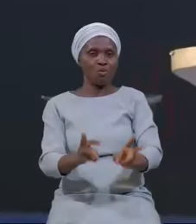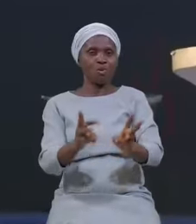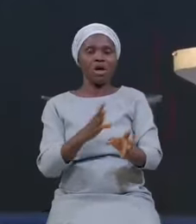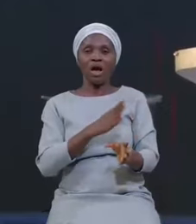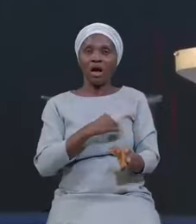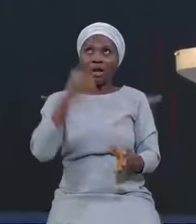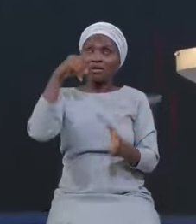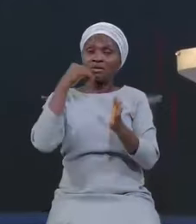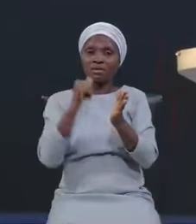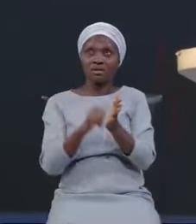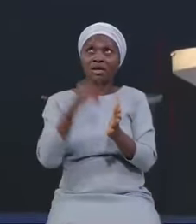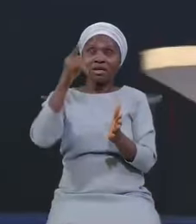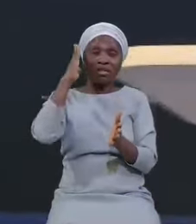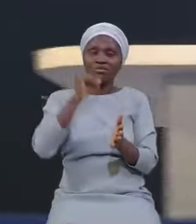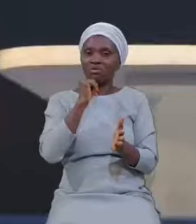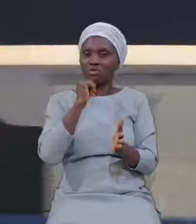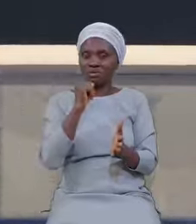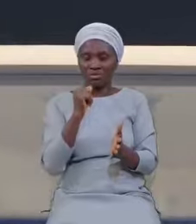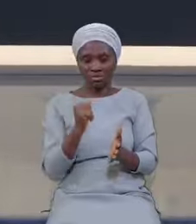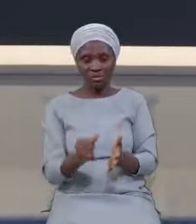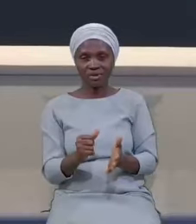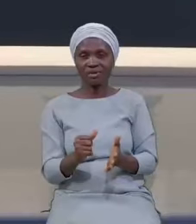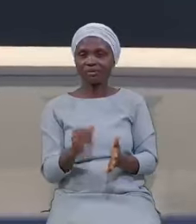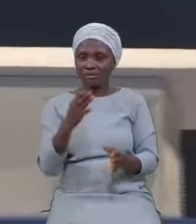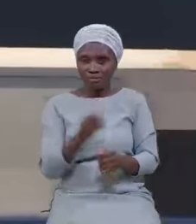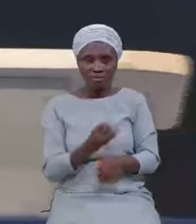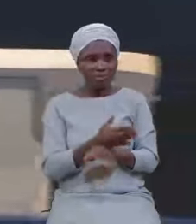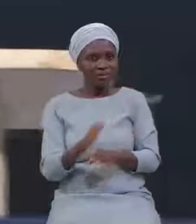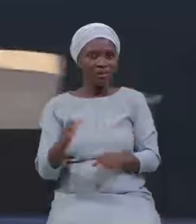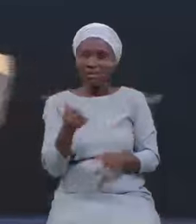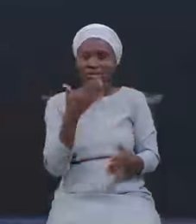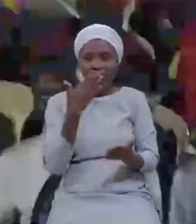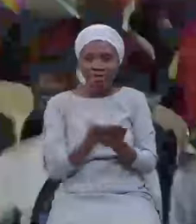à ceux qui marchent dans l'intégrité. Amen.